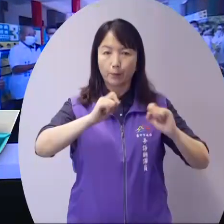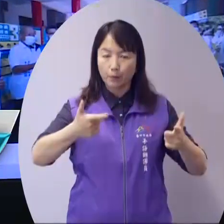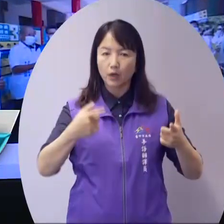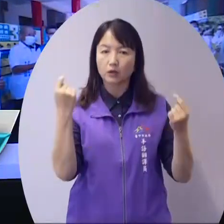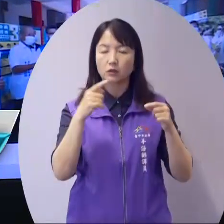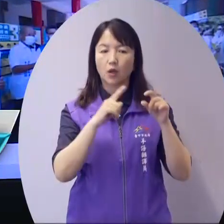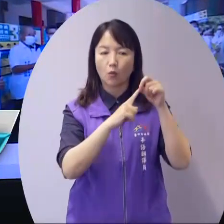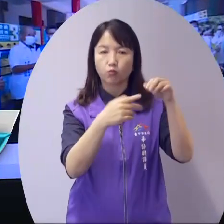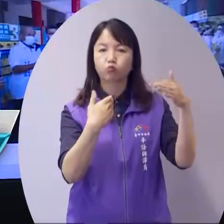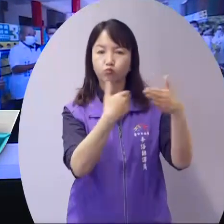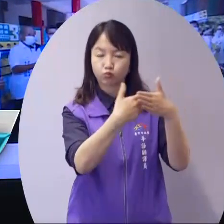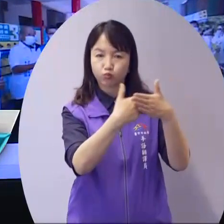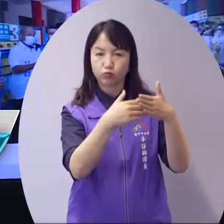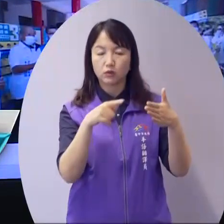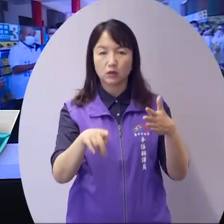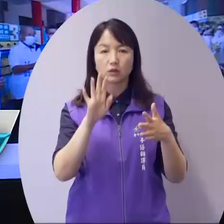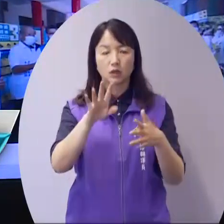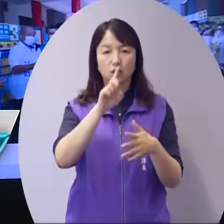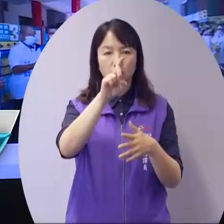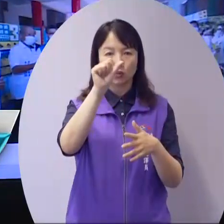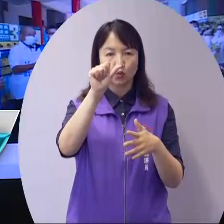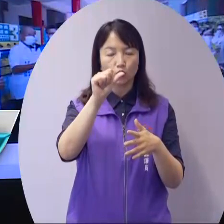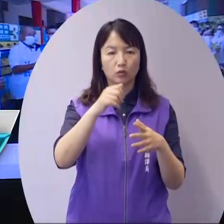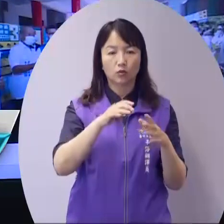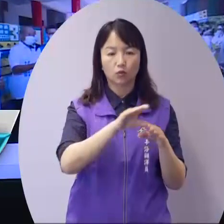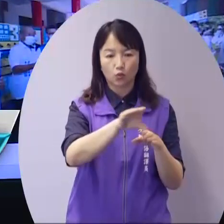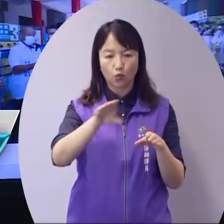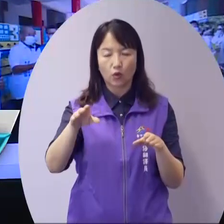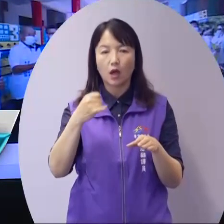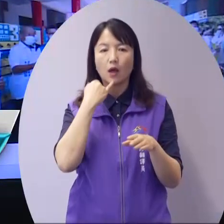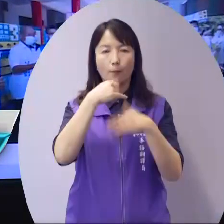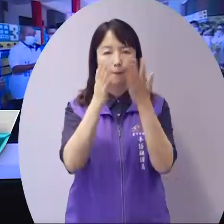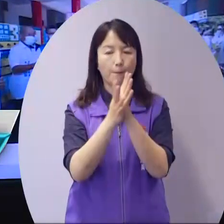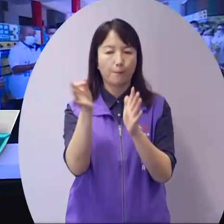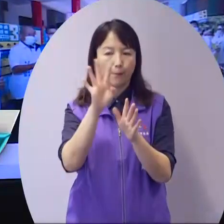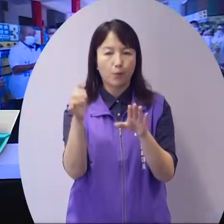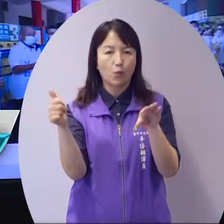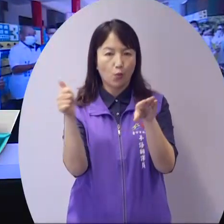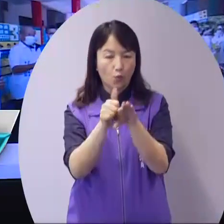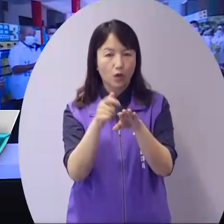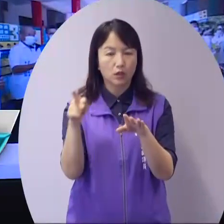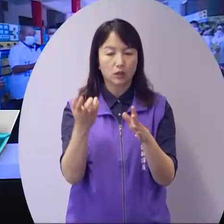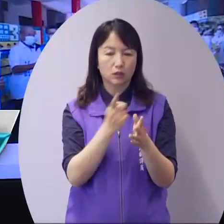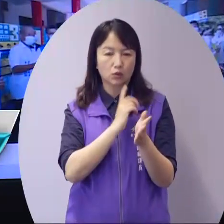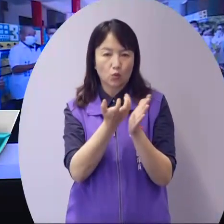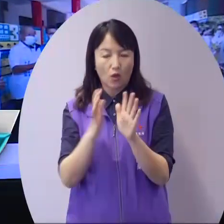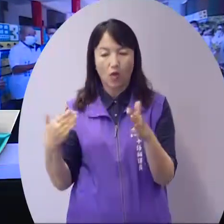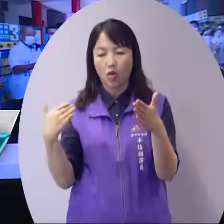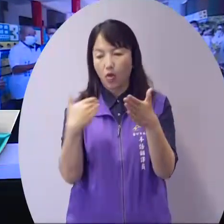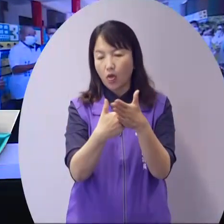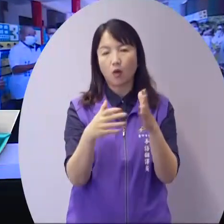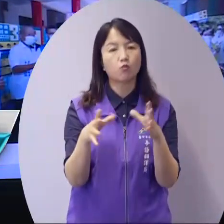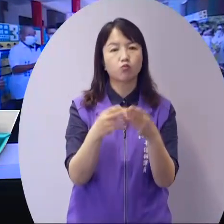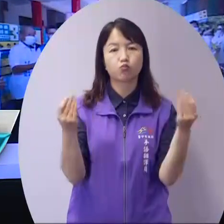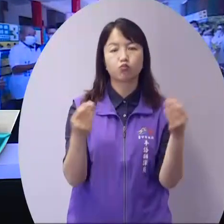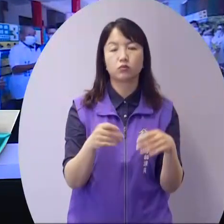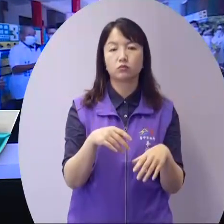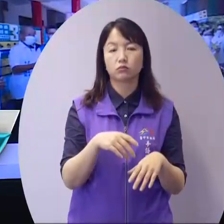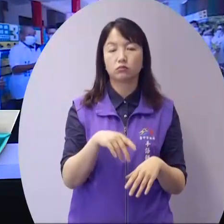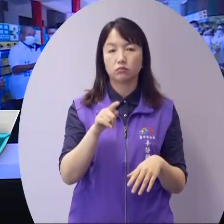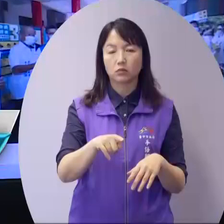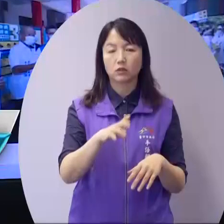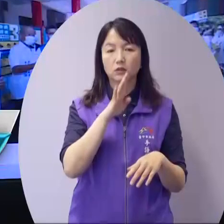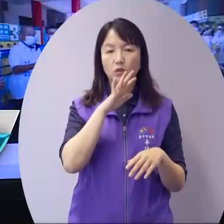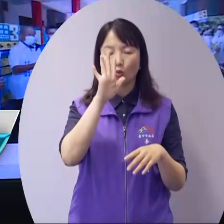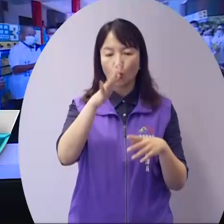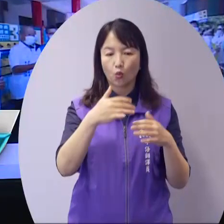卡，它目前的15条路线都是采免费搭乘，上车也不需要再准备这个卡片刷卡。那事实上